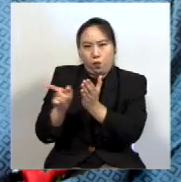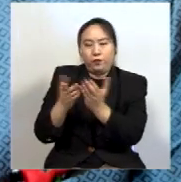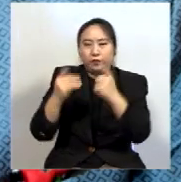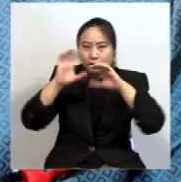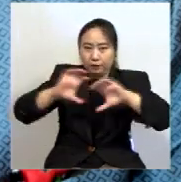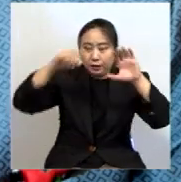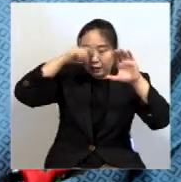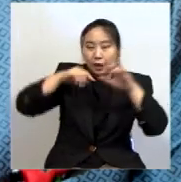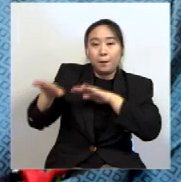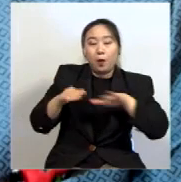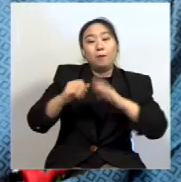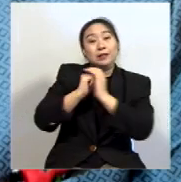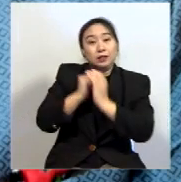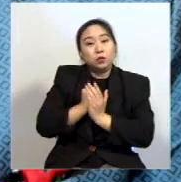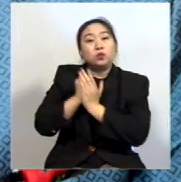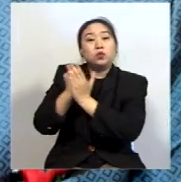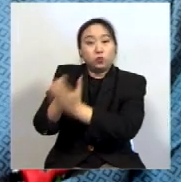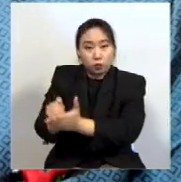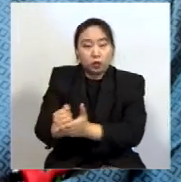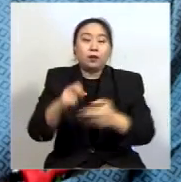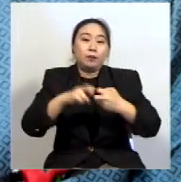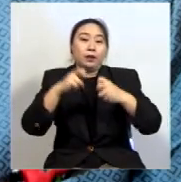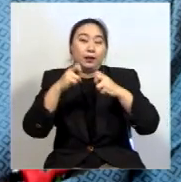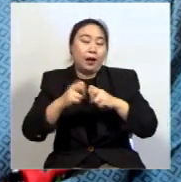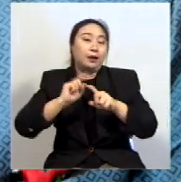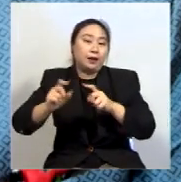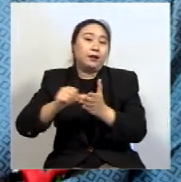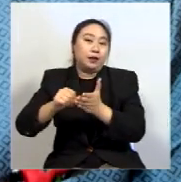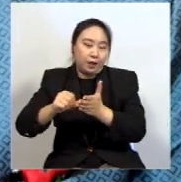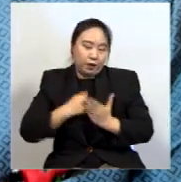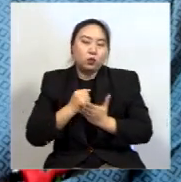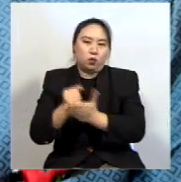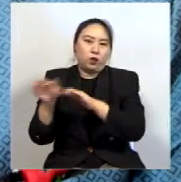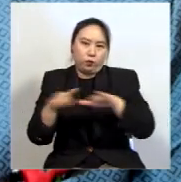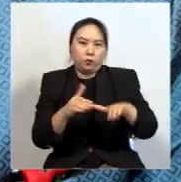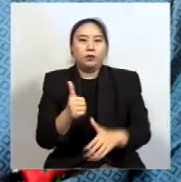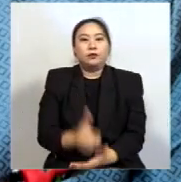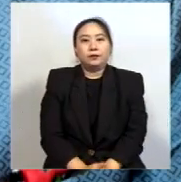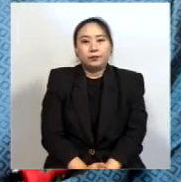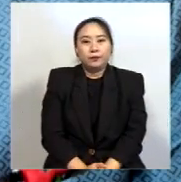ให้การสนับสนุนจีนในทุกวิถีทางในการที่จะช่วยบรรเทาสถานการณ์ให้ดีขึ้นค่ะ